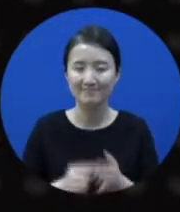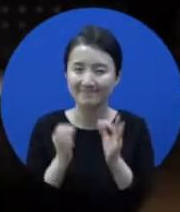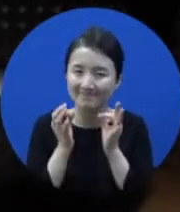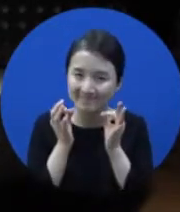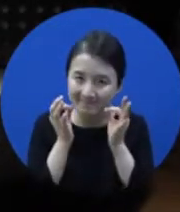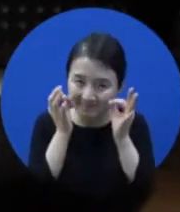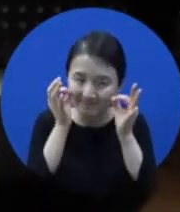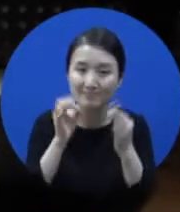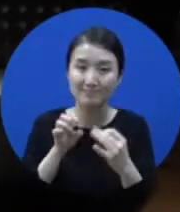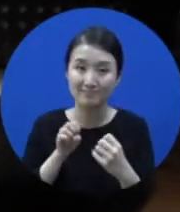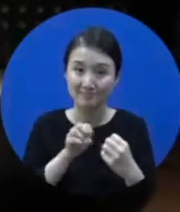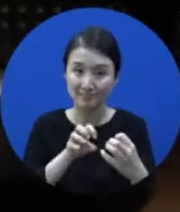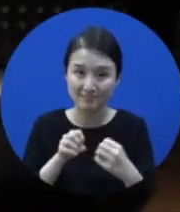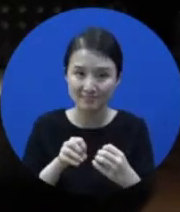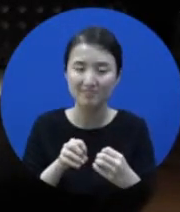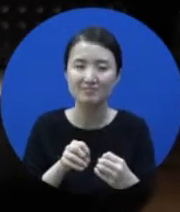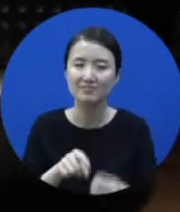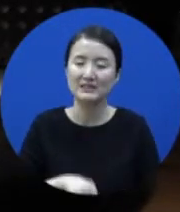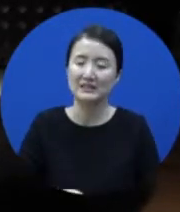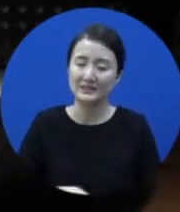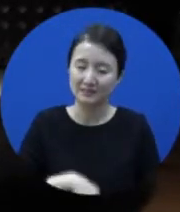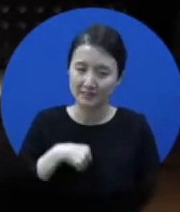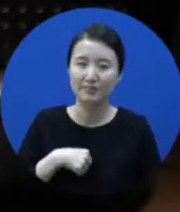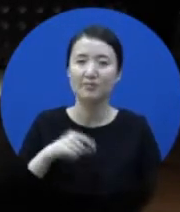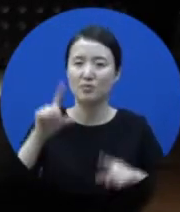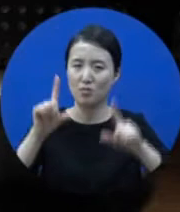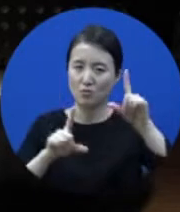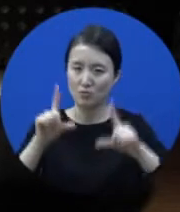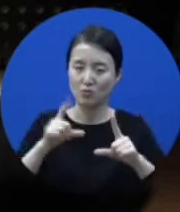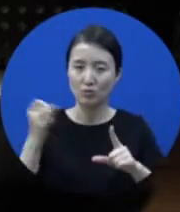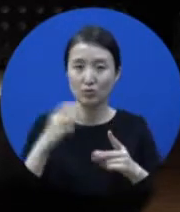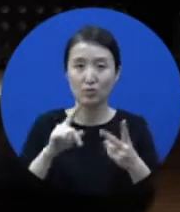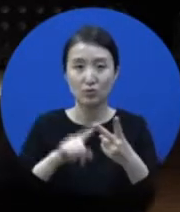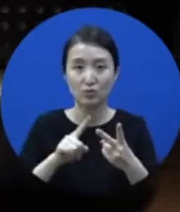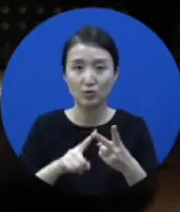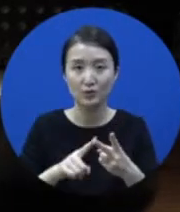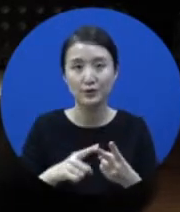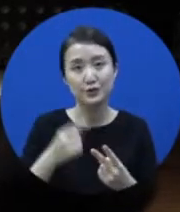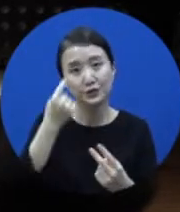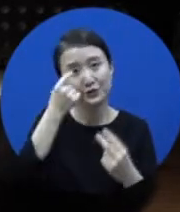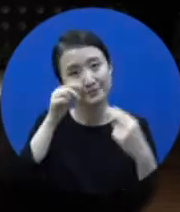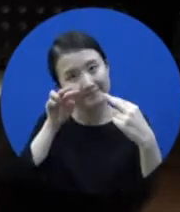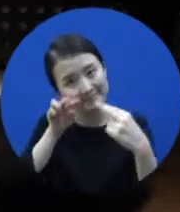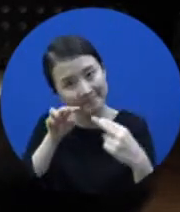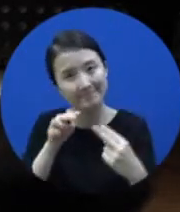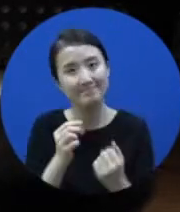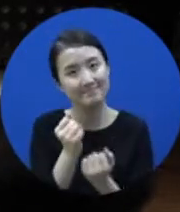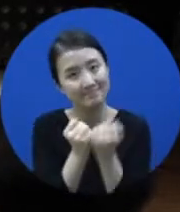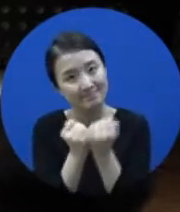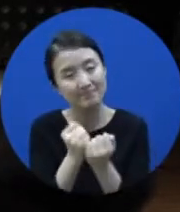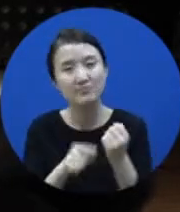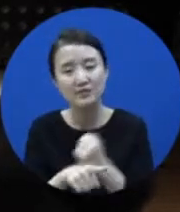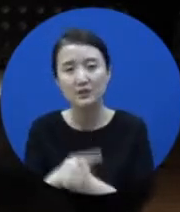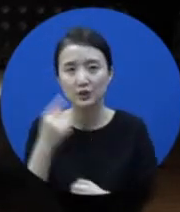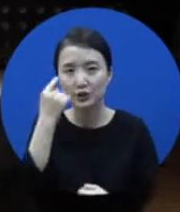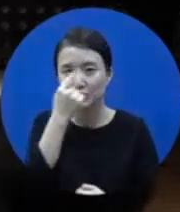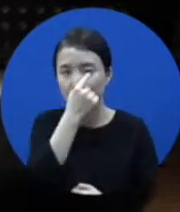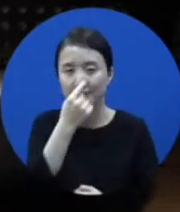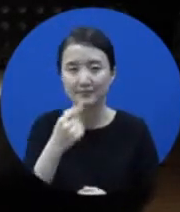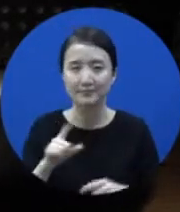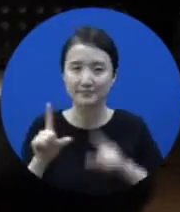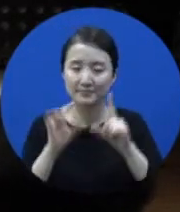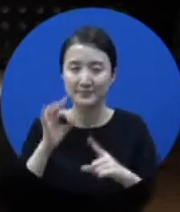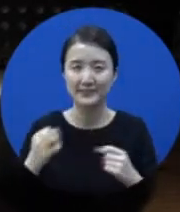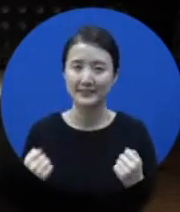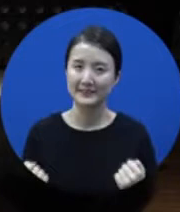번째가 눈으로 이야기하는 거예요. 눈으로 이야기한다는 건 그 사람의 열정을 얼마만큼 표현할 수 있느냐. 그래서